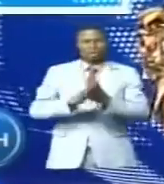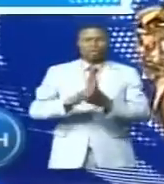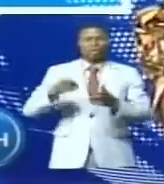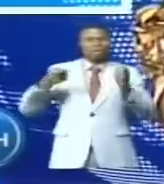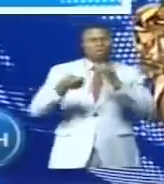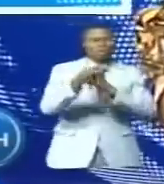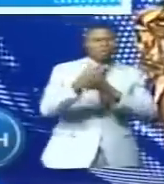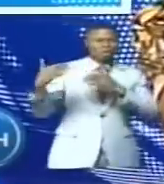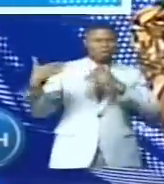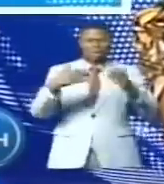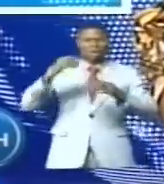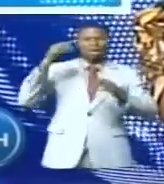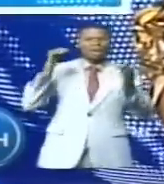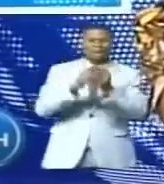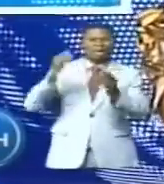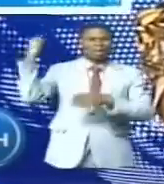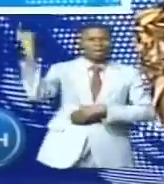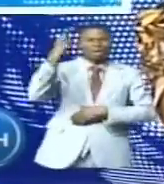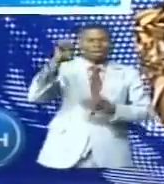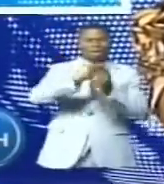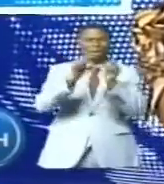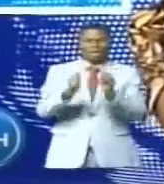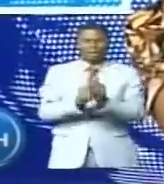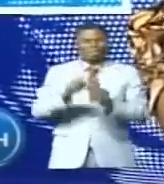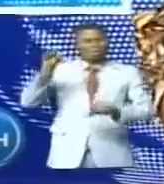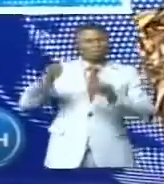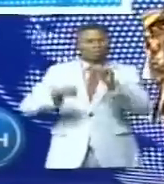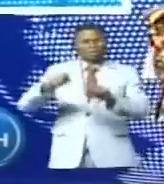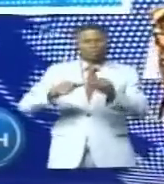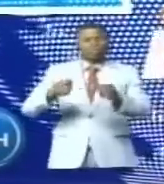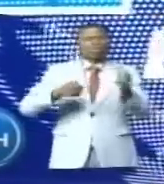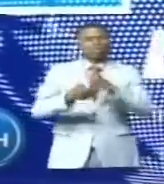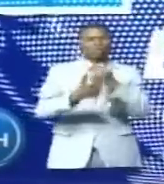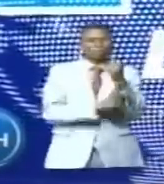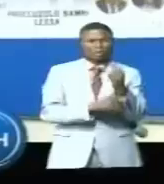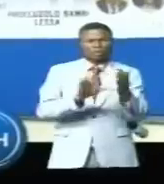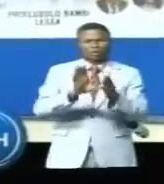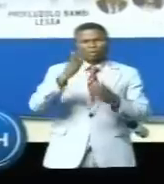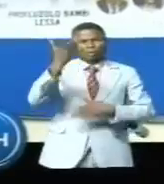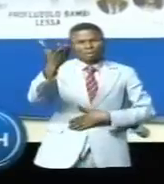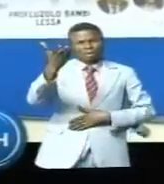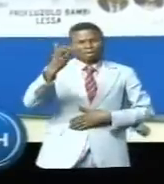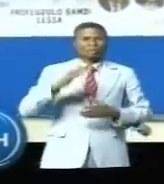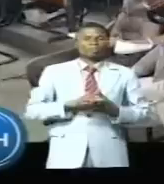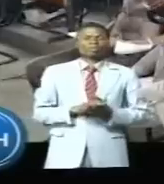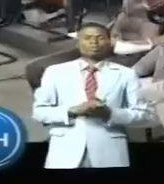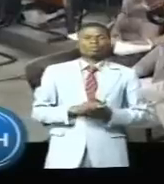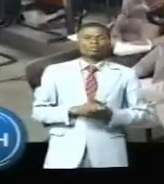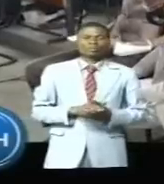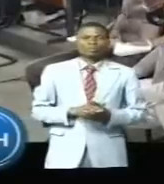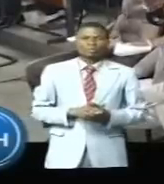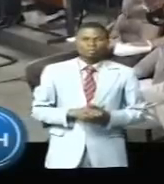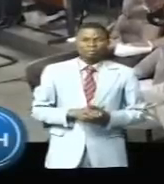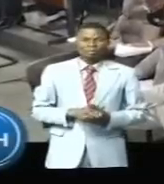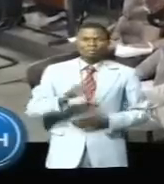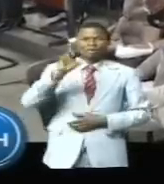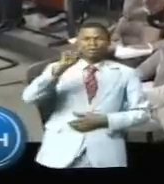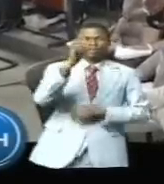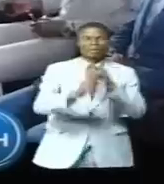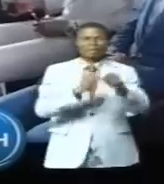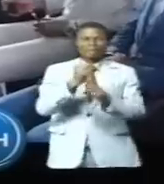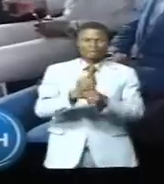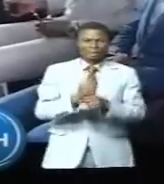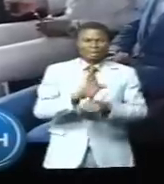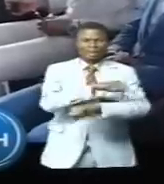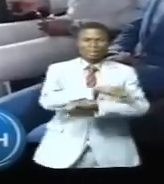guerre, crimes contre l'humanité et de génocide. Blaise Boko Kassanda, Tony Djuma, reportage. Les 20 ans de la CPI,